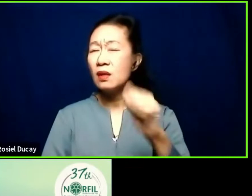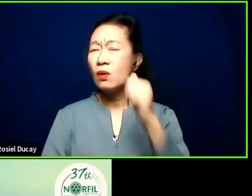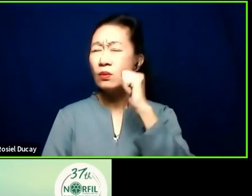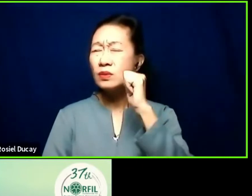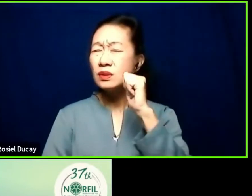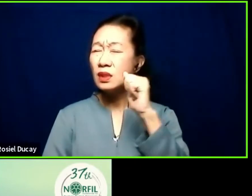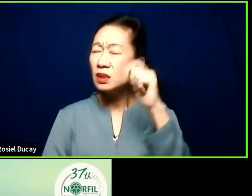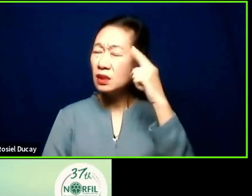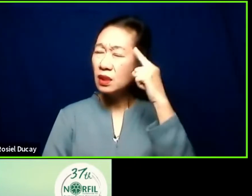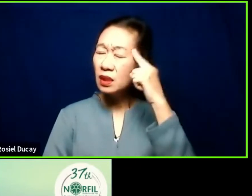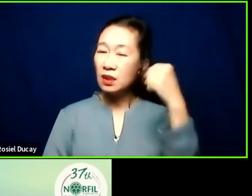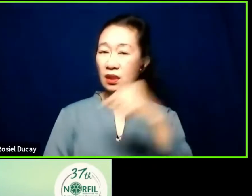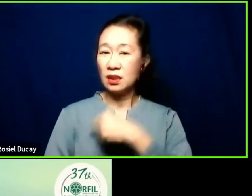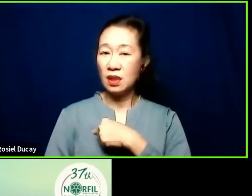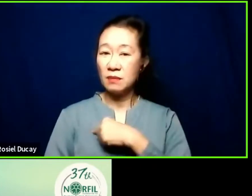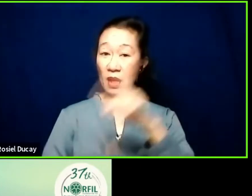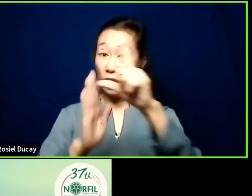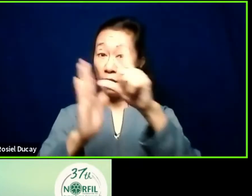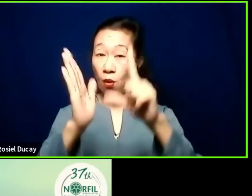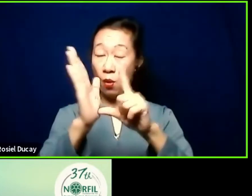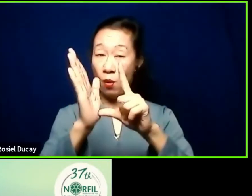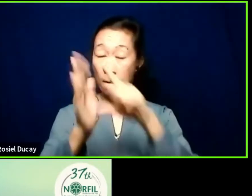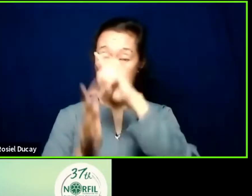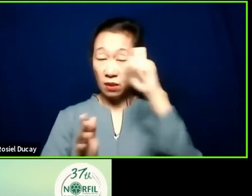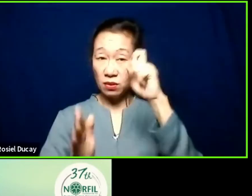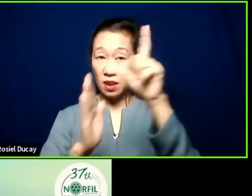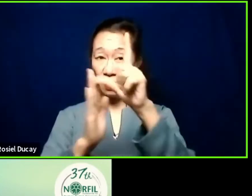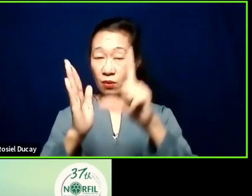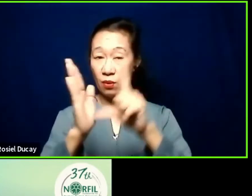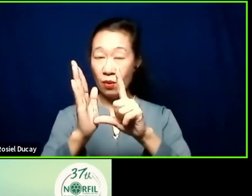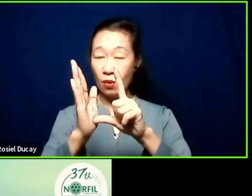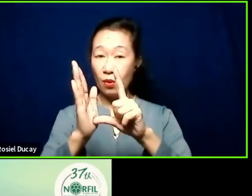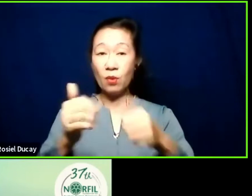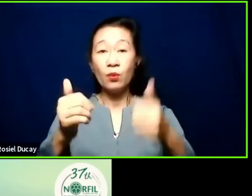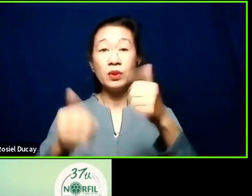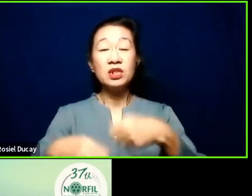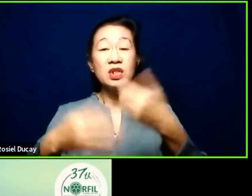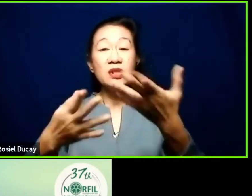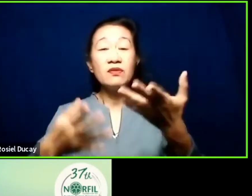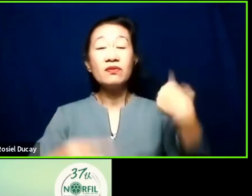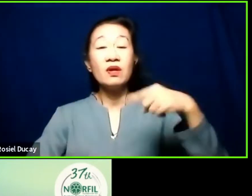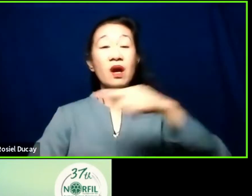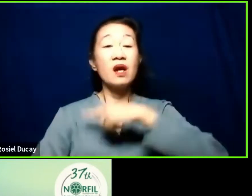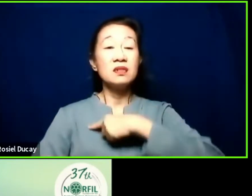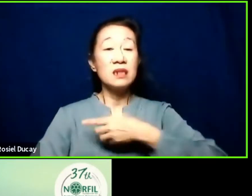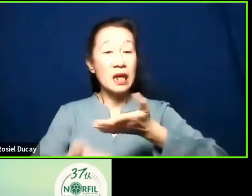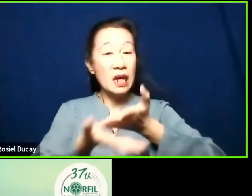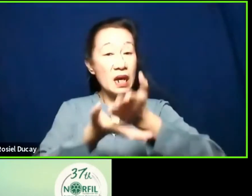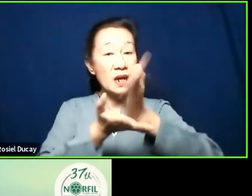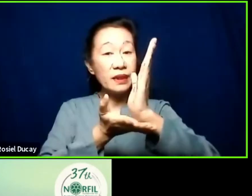kaisipan ay mga batas, di ba? Kasi mga batas ang nagbibigay sa atin ng karapatan.